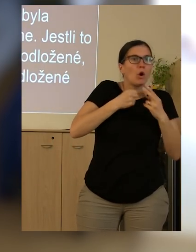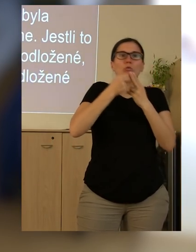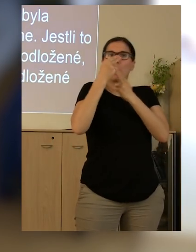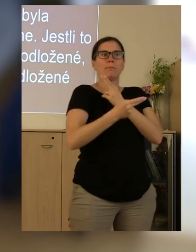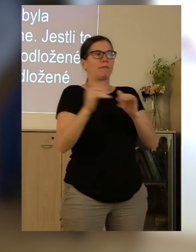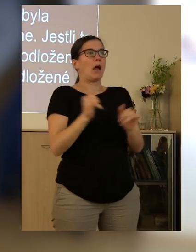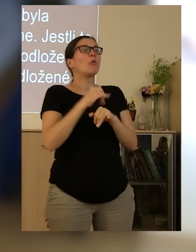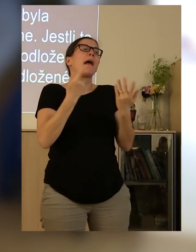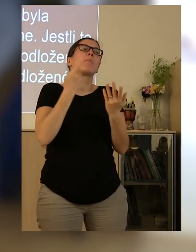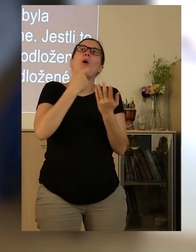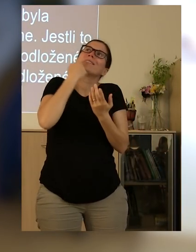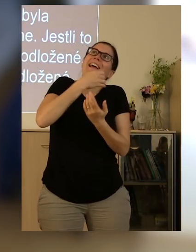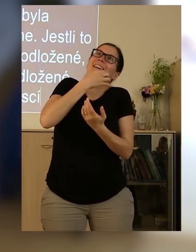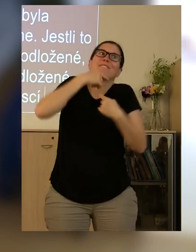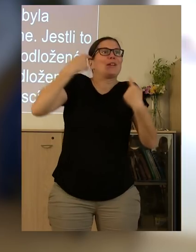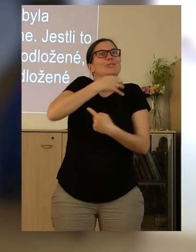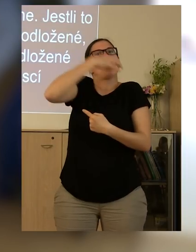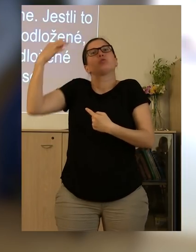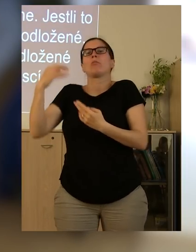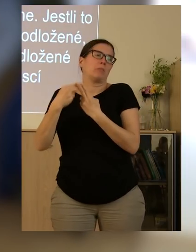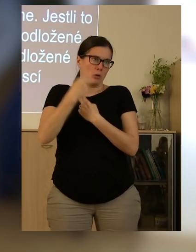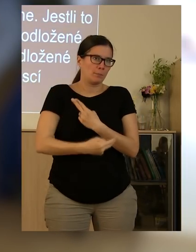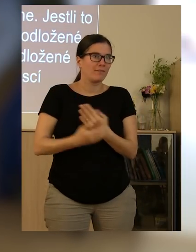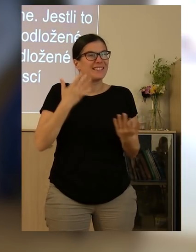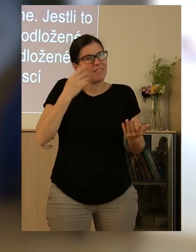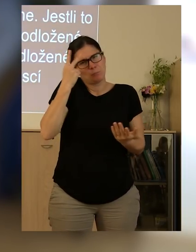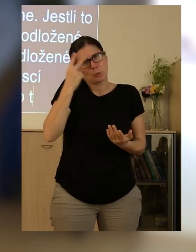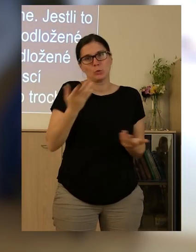sugestí nějakou tvoření. Je to trochu srozumitelný.